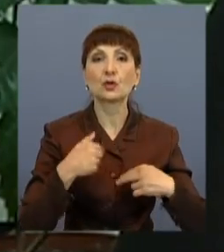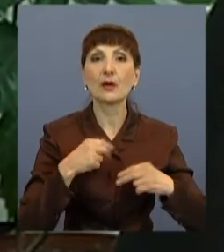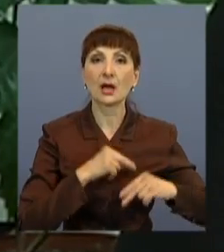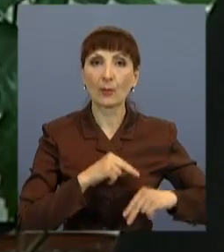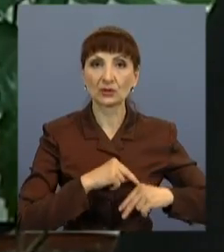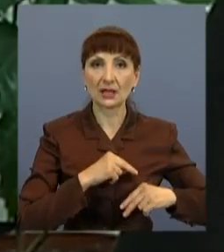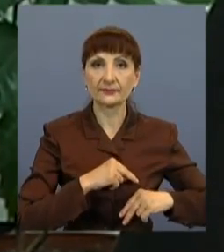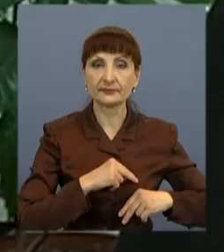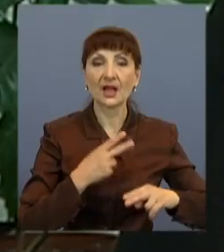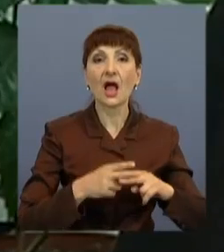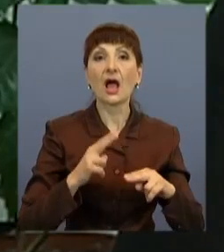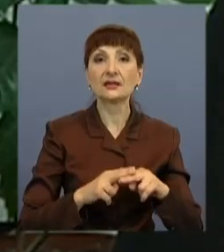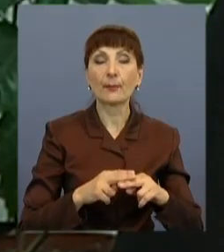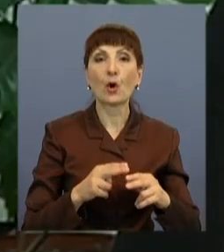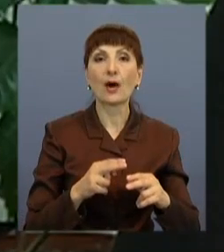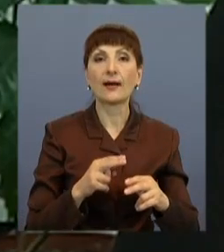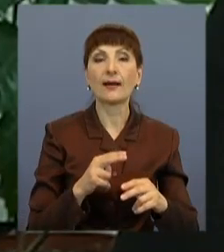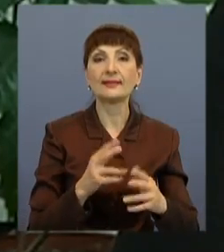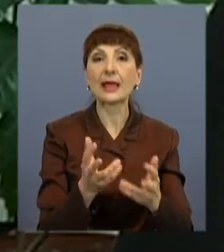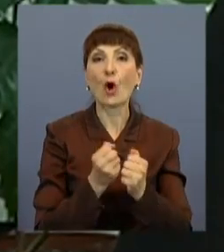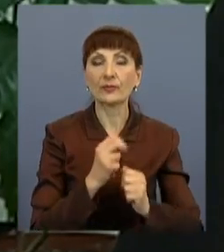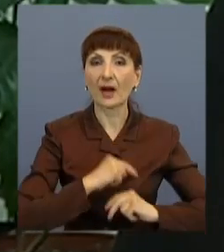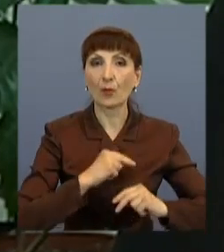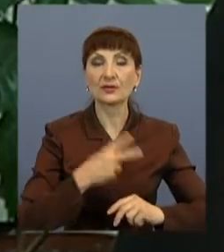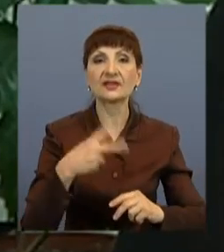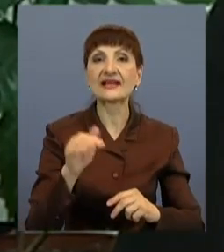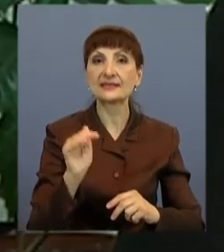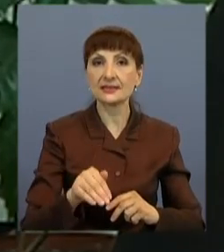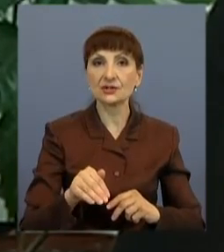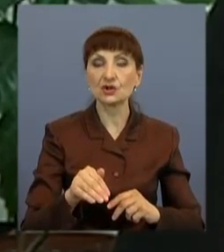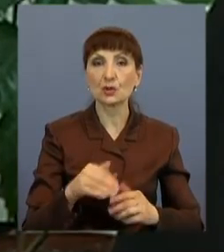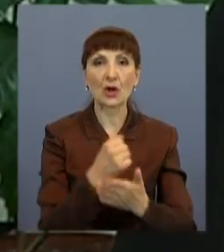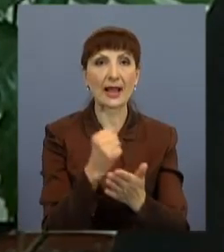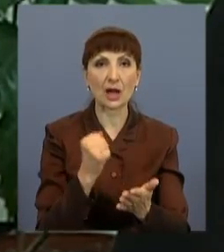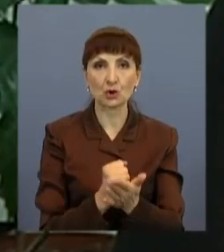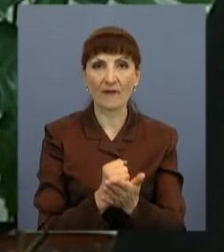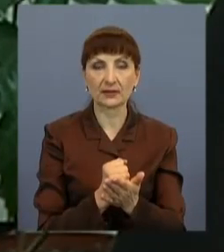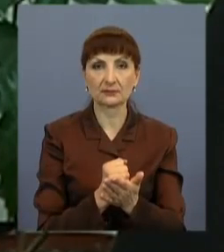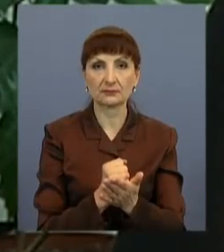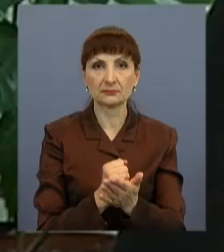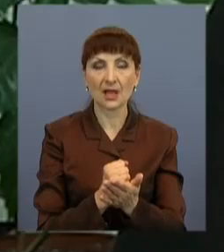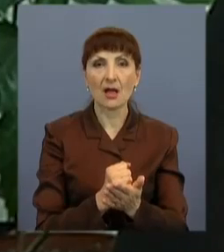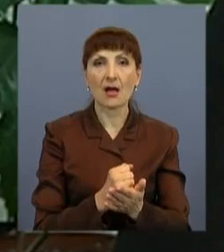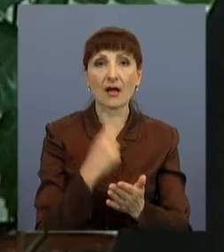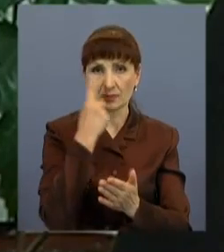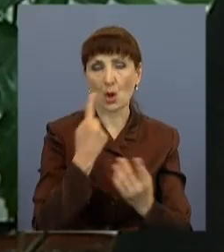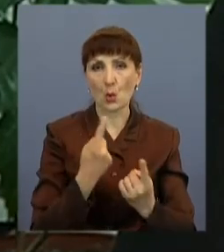работаем, это значит по наемным работникам 20 тысяч, значит, легализовано физических лиц,